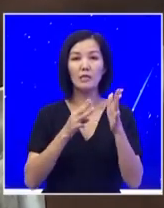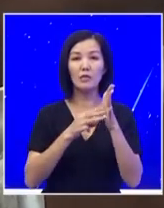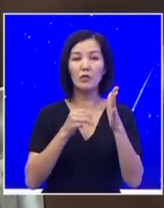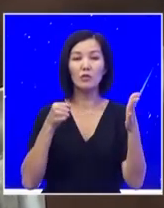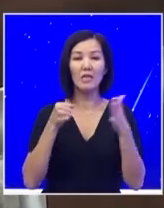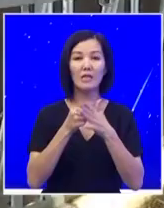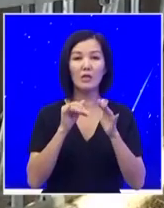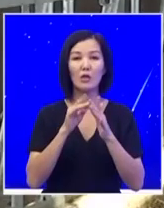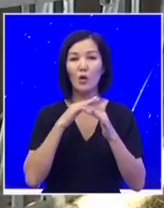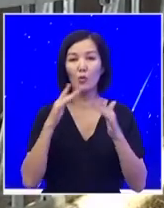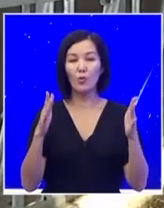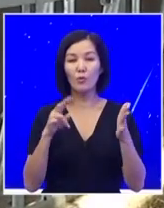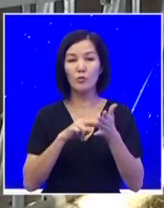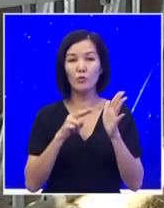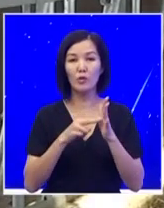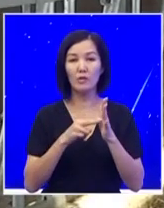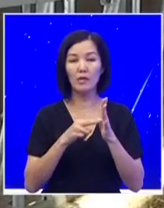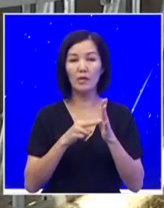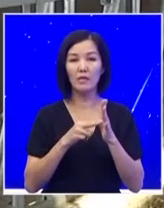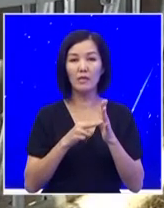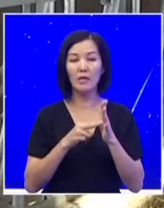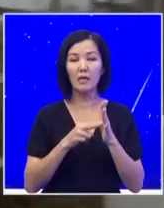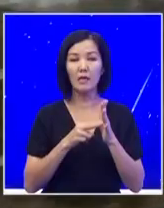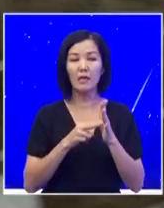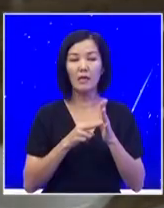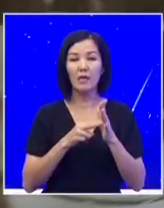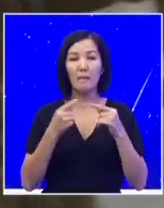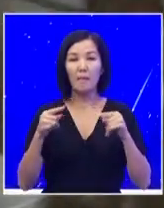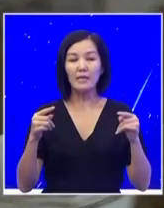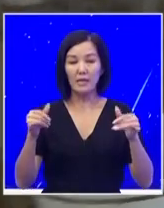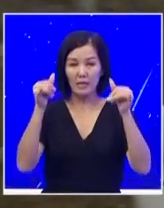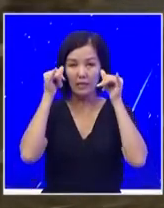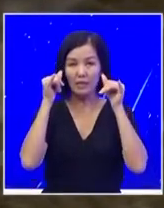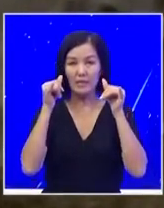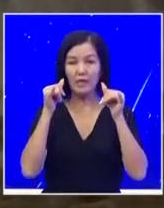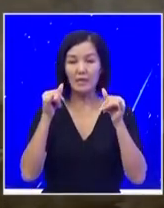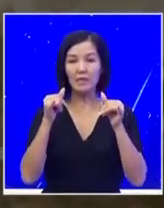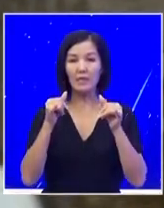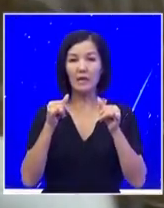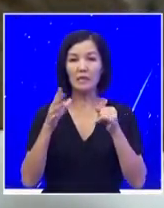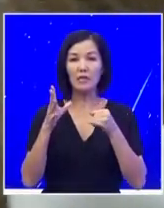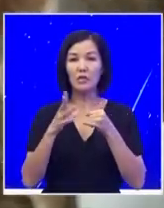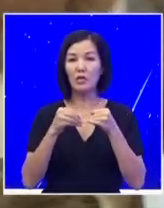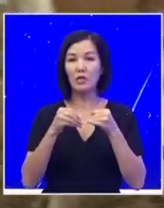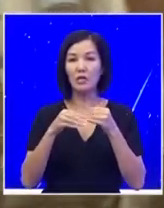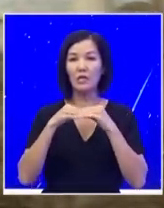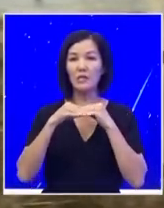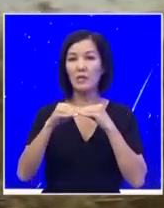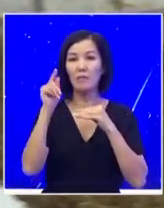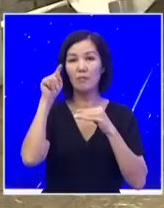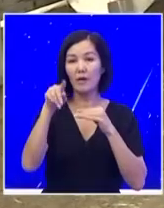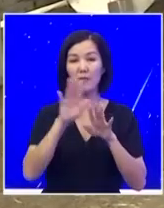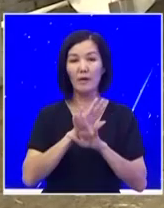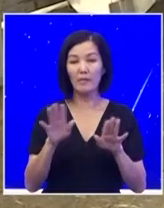басқа жеткізбек. Жалпы кешендегі швед симментал сиырлары өзге мал сияқты өріске жіберілмейді. Сондықтан қорада оларға бар жағдай